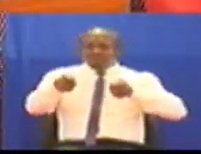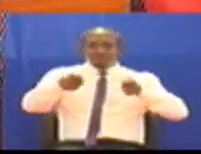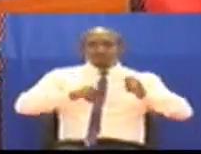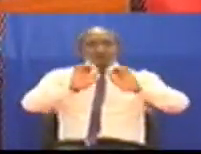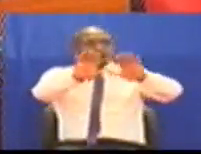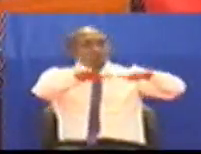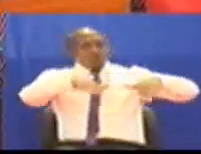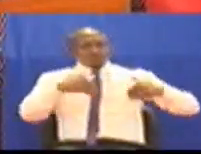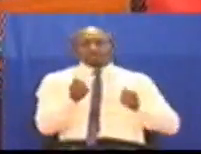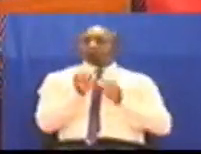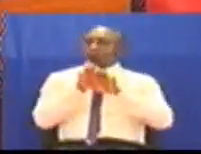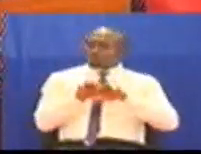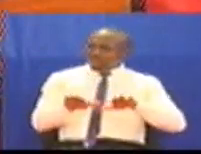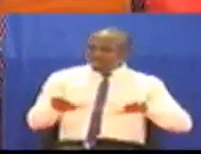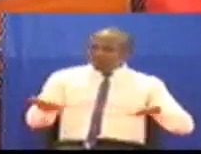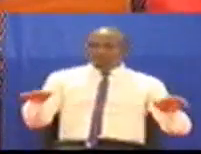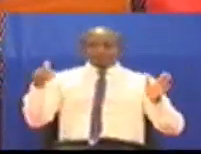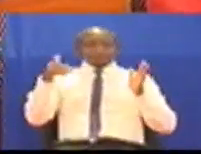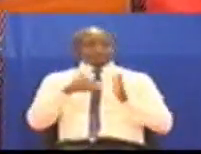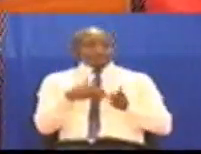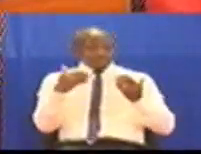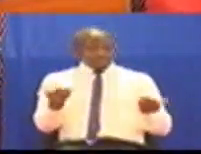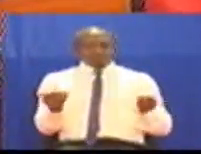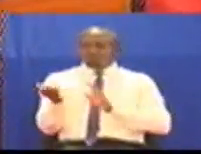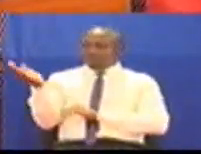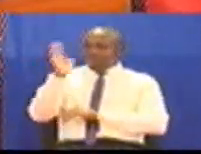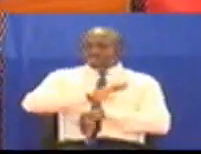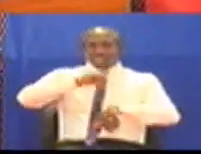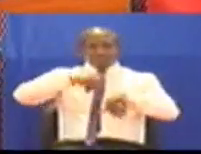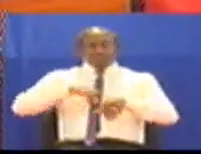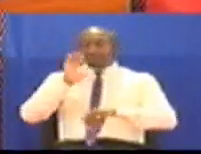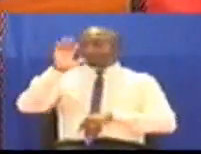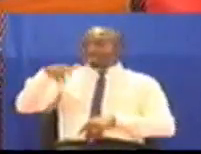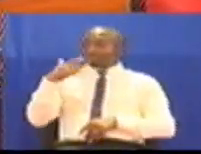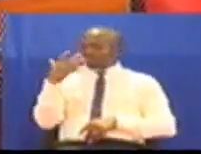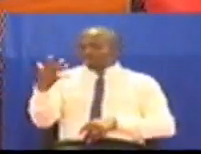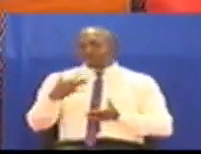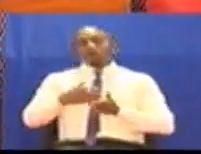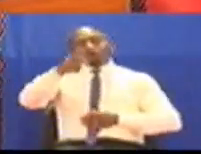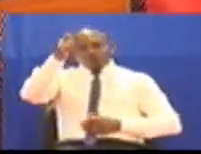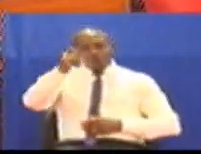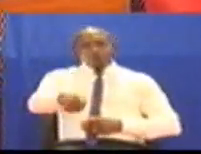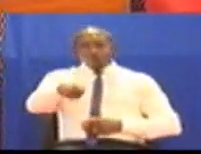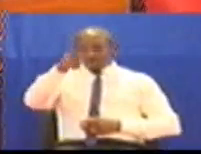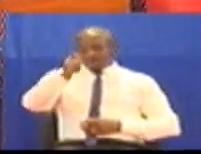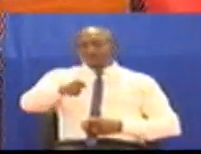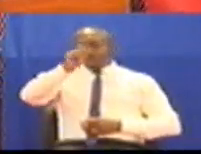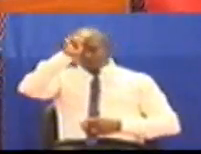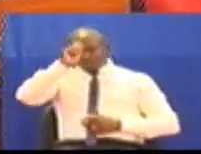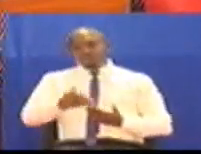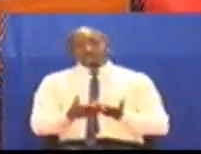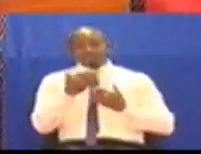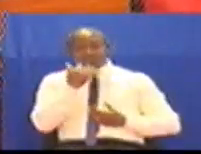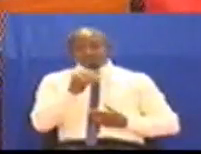kwa utulivu mpaka tunaenda kumaliza kipindi chetu cha miaka mitano. Nakupongezeni sana Mheshimiwa Naibu Spika,